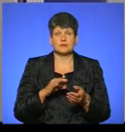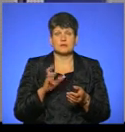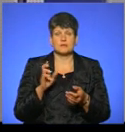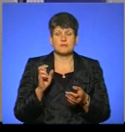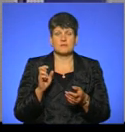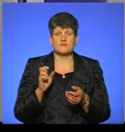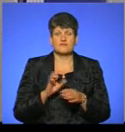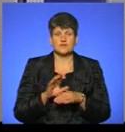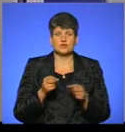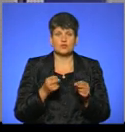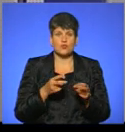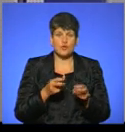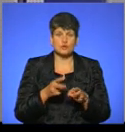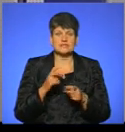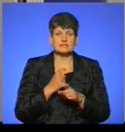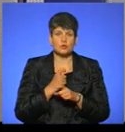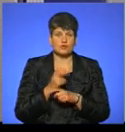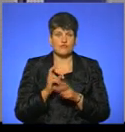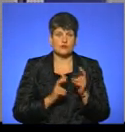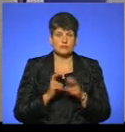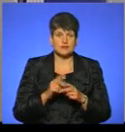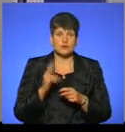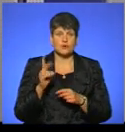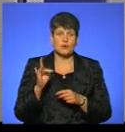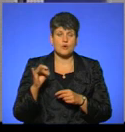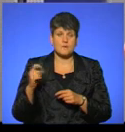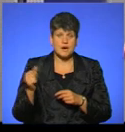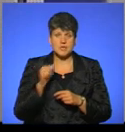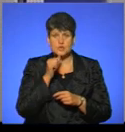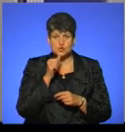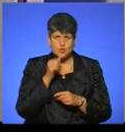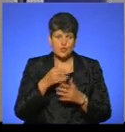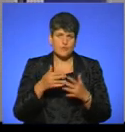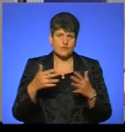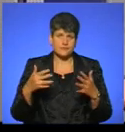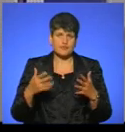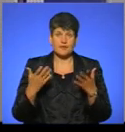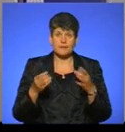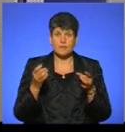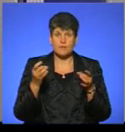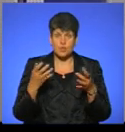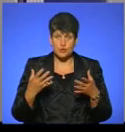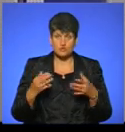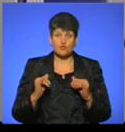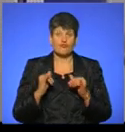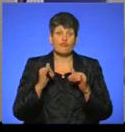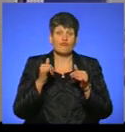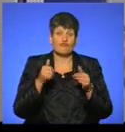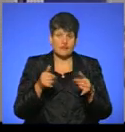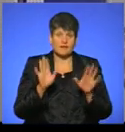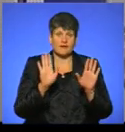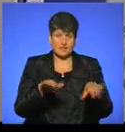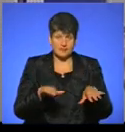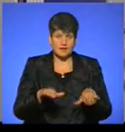виробництва, власне, спиртового, крохмального, цукрові і так далі. Але просто розліти барду і хай так буде, то не